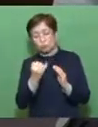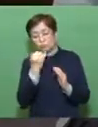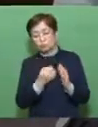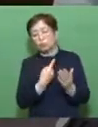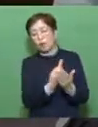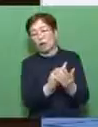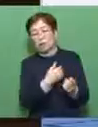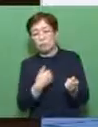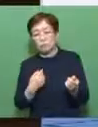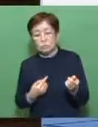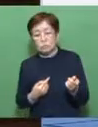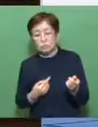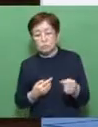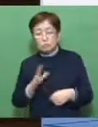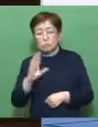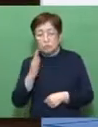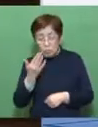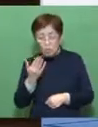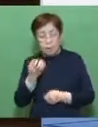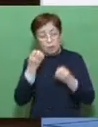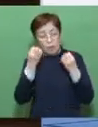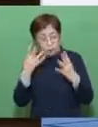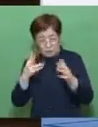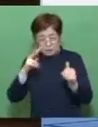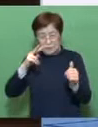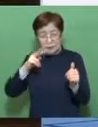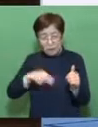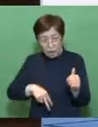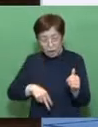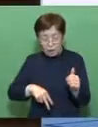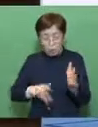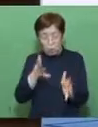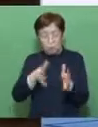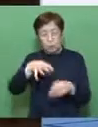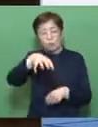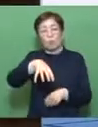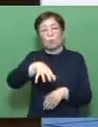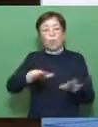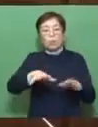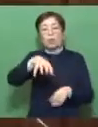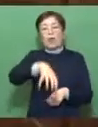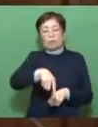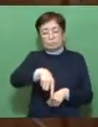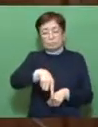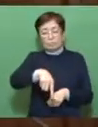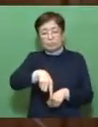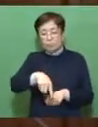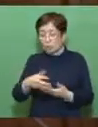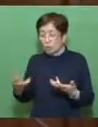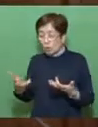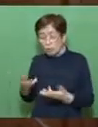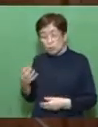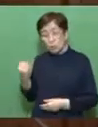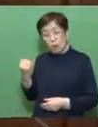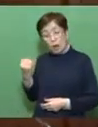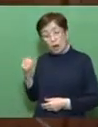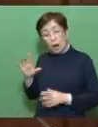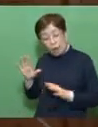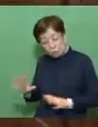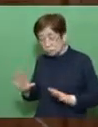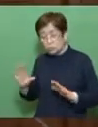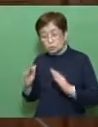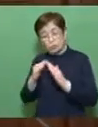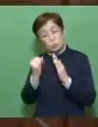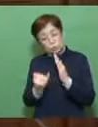ですねはいだけど認定子ども園は保育にかけてもかけなくても入ってもないまし今年度27年度は